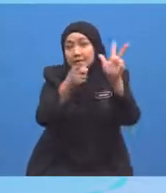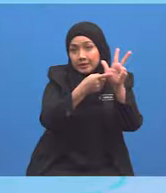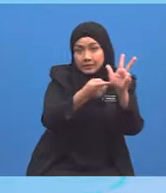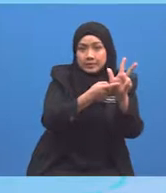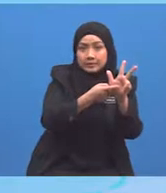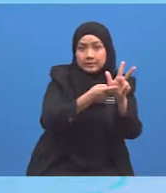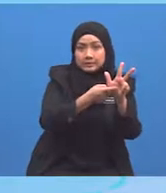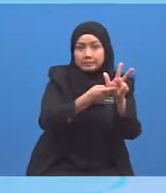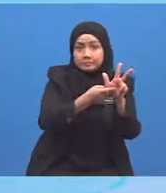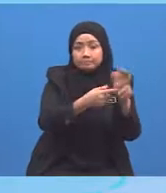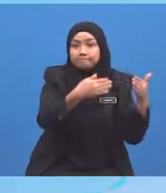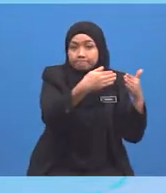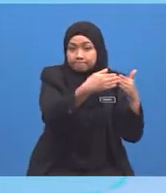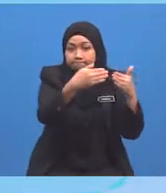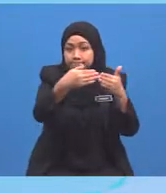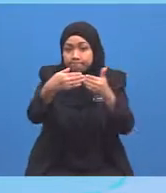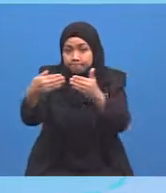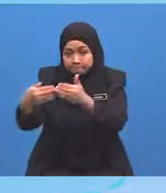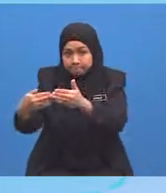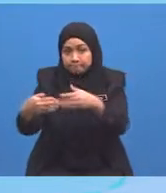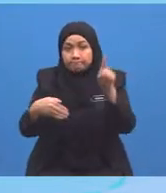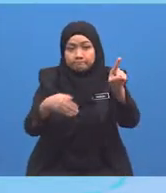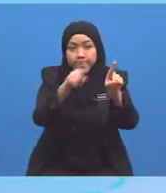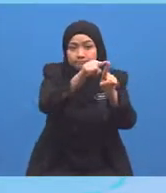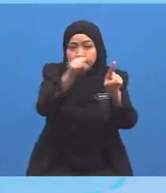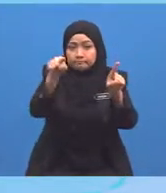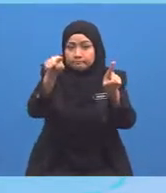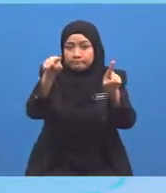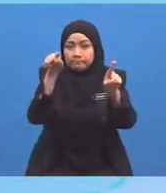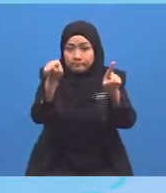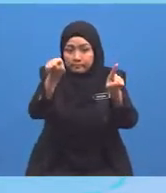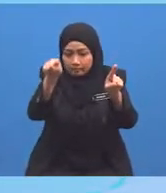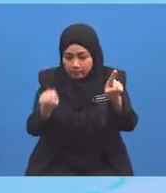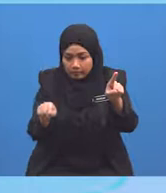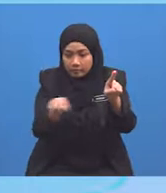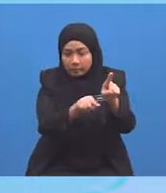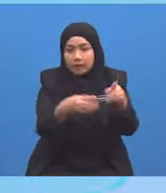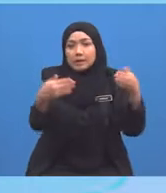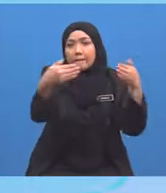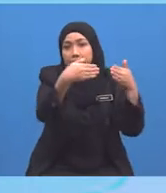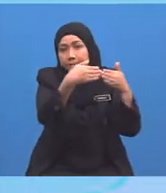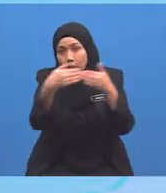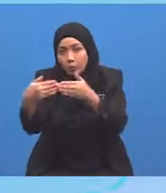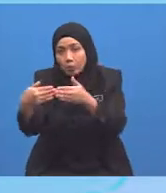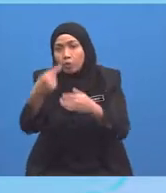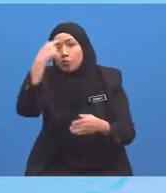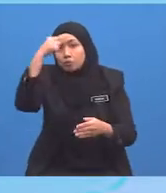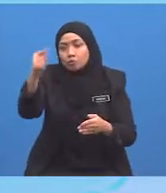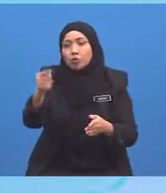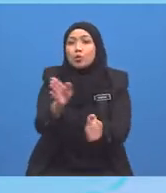sila tandakan bilangan titik yang sama dengan bilangan